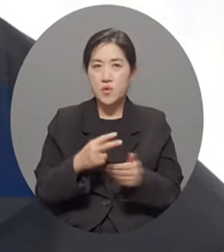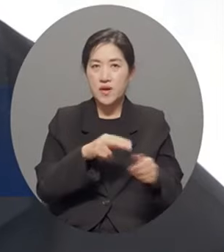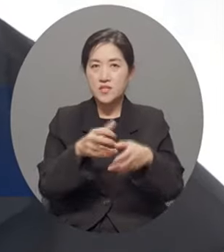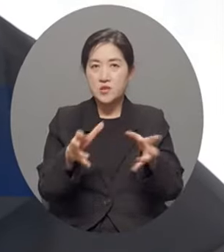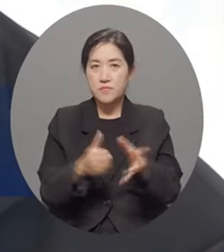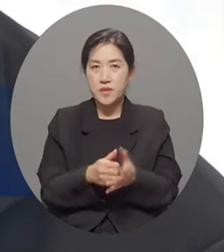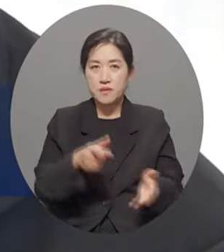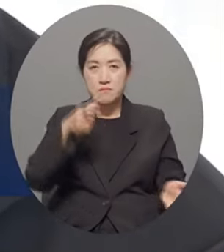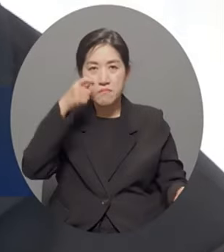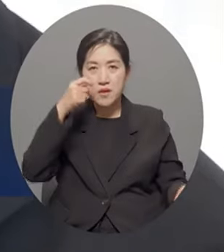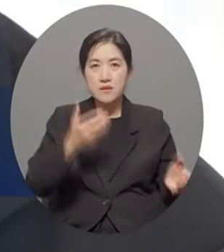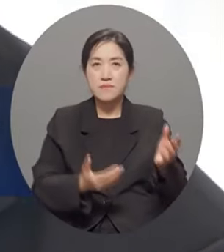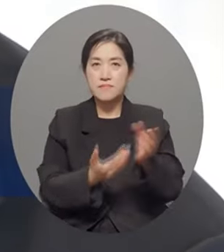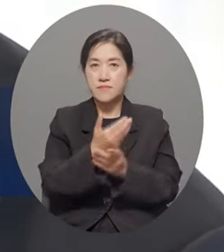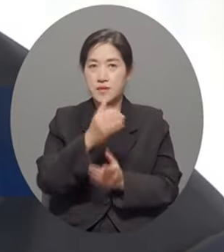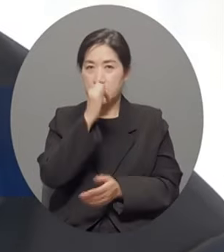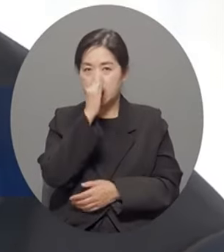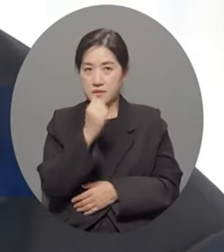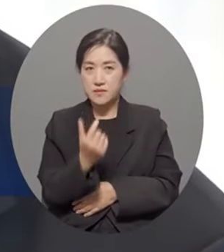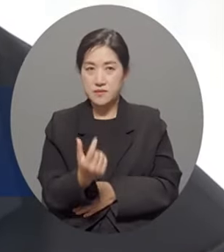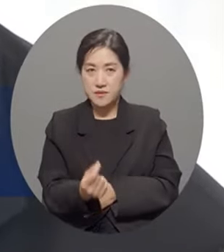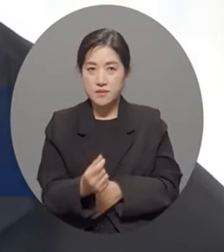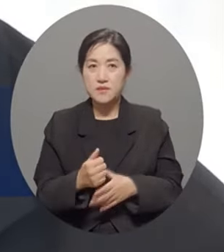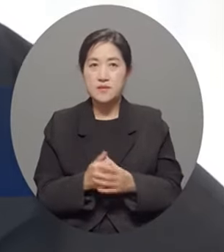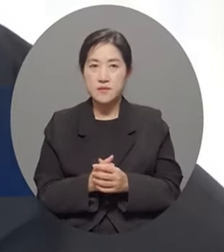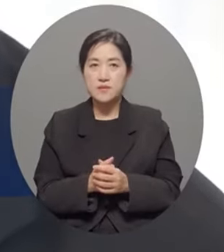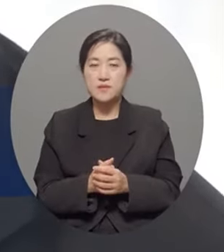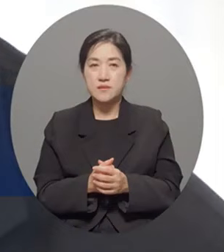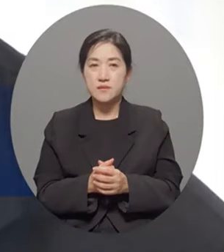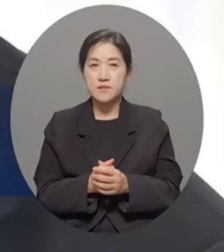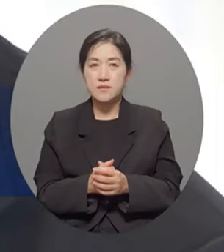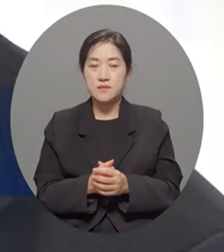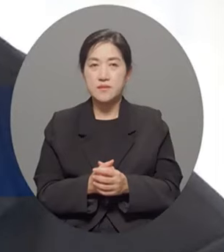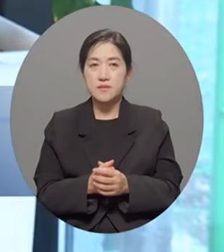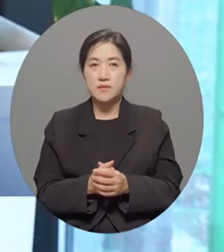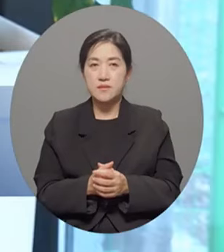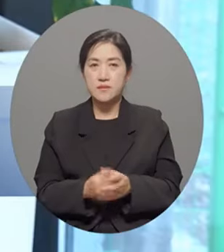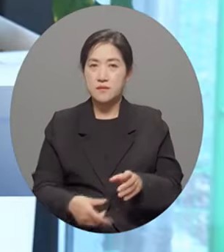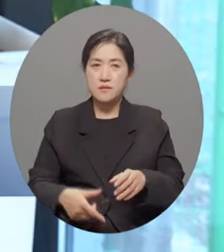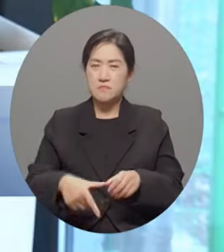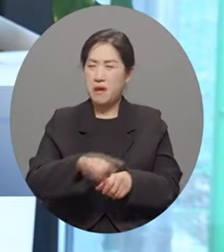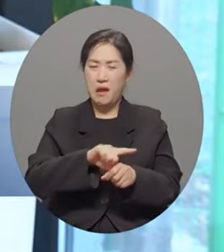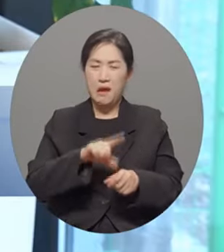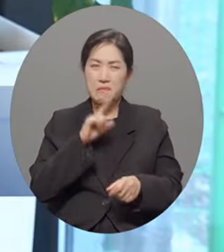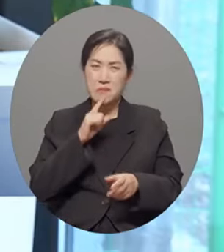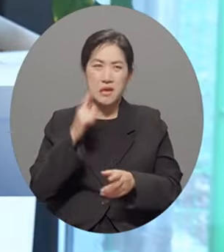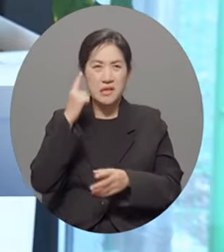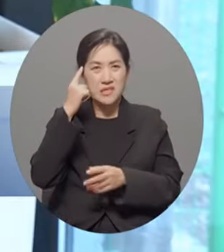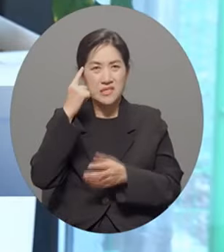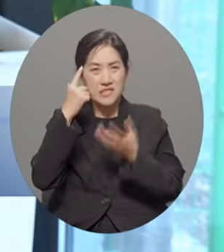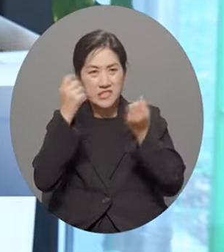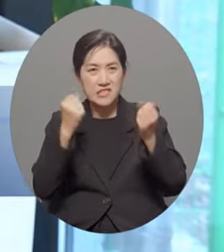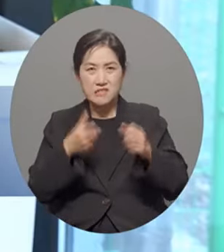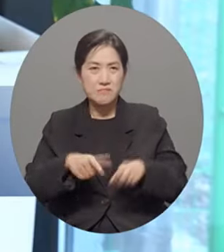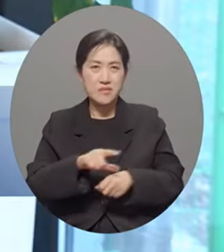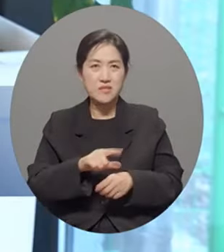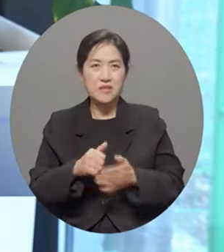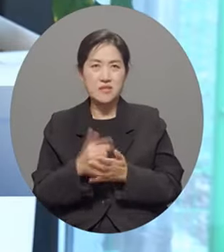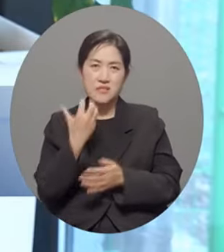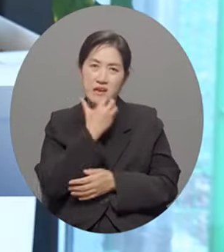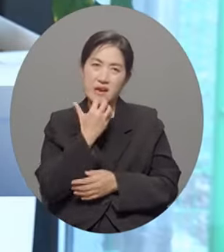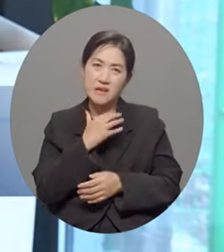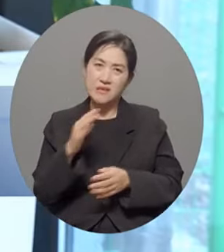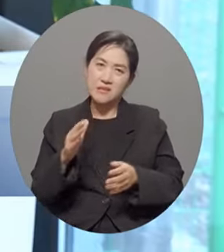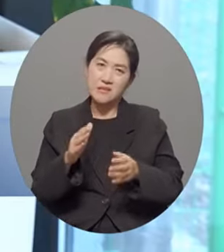간첩단, 또 이제 적발되는 사건들이 있지 않았습니까? 그래서 저는 철진한 이념 논쟁이고